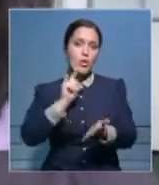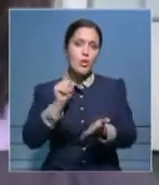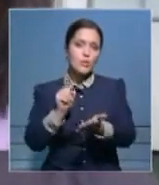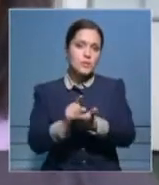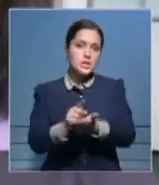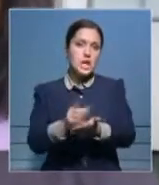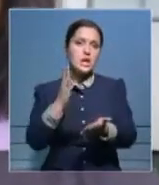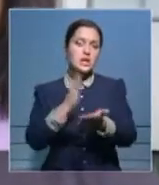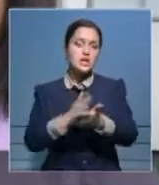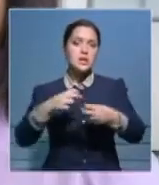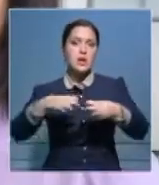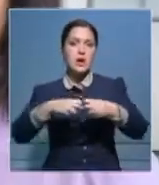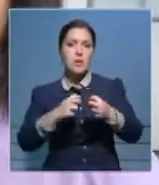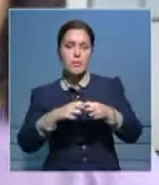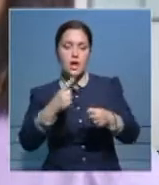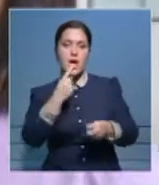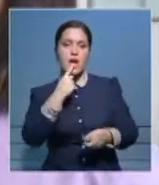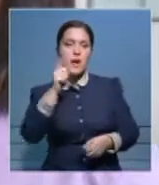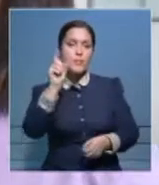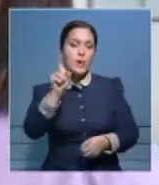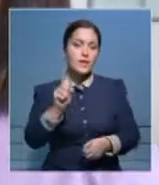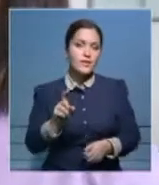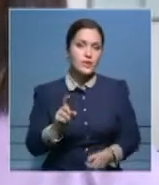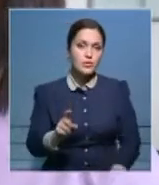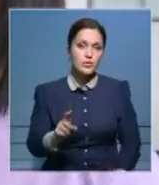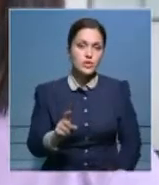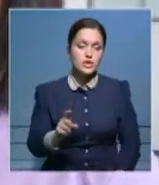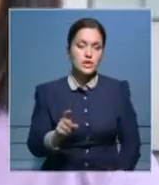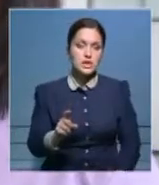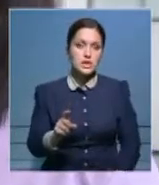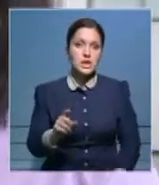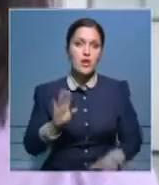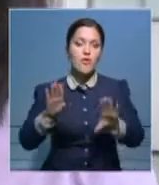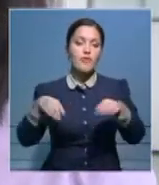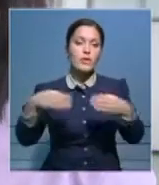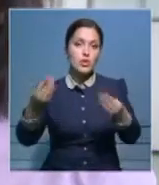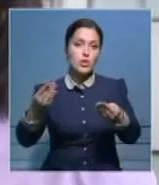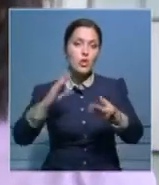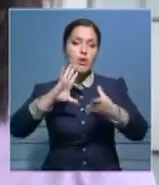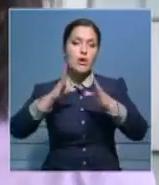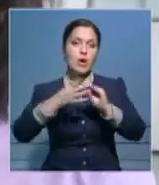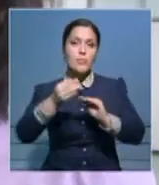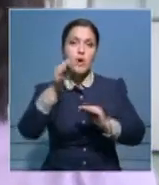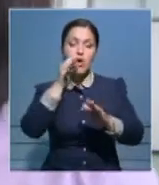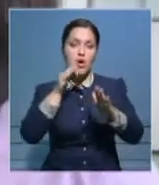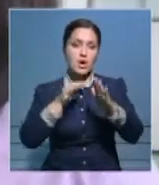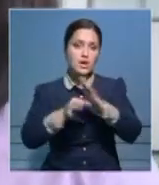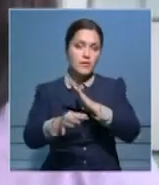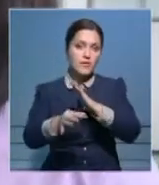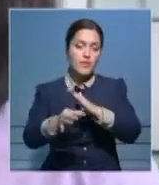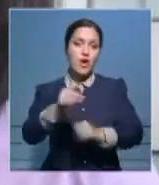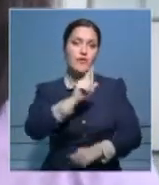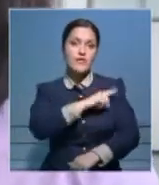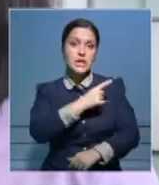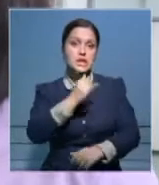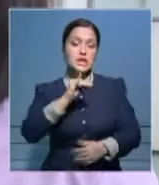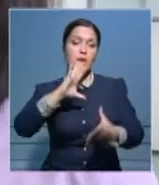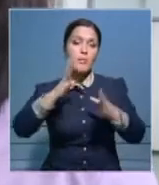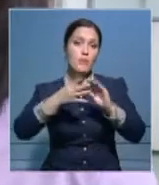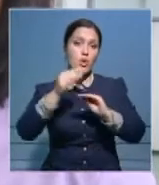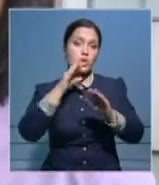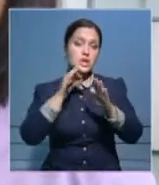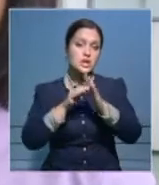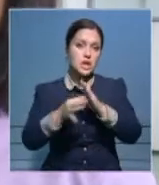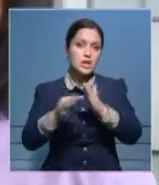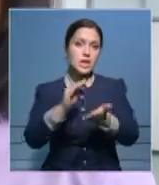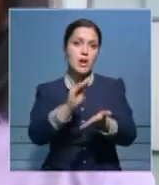осмотр всех суставов позвоночника, выдается диагноз врачом ЛФК, и по диагнозу